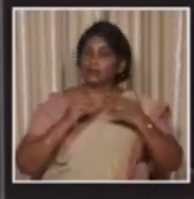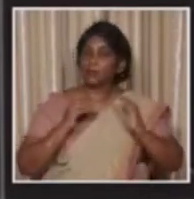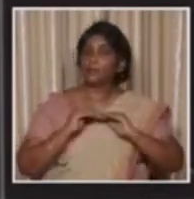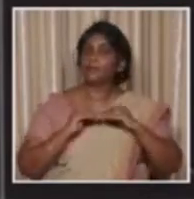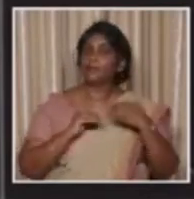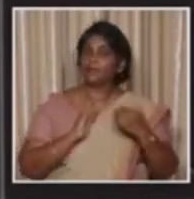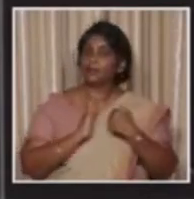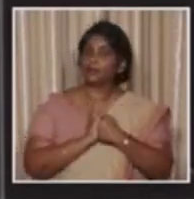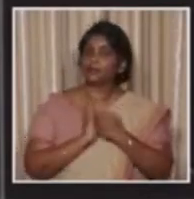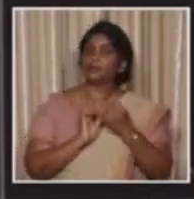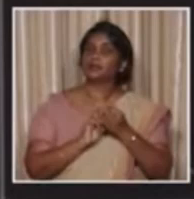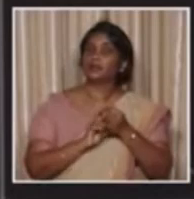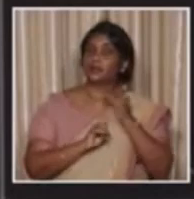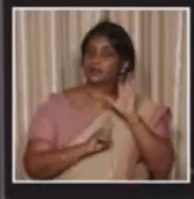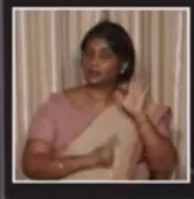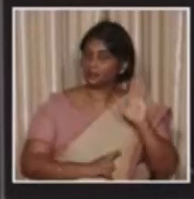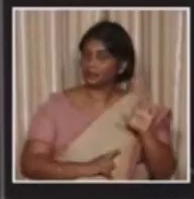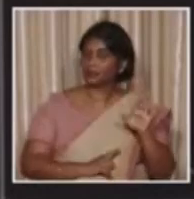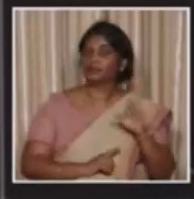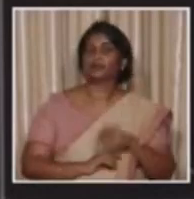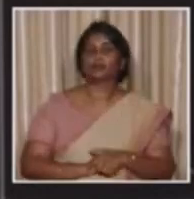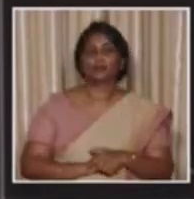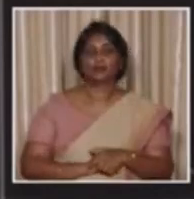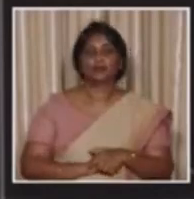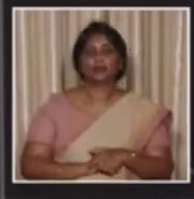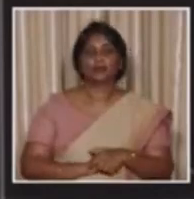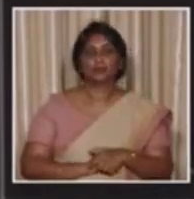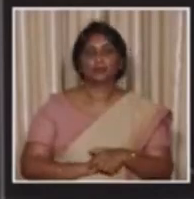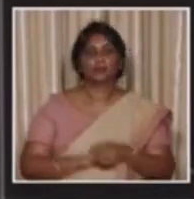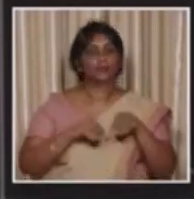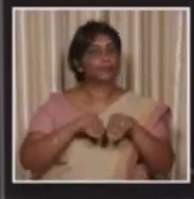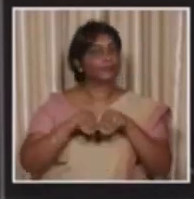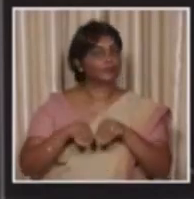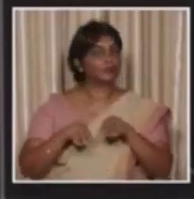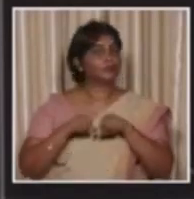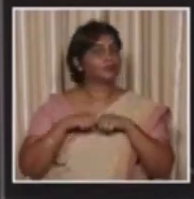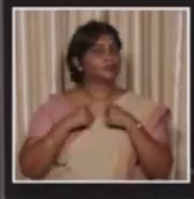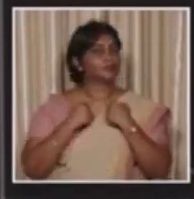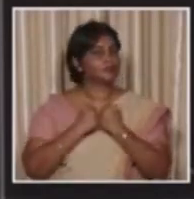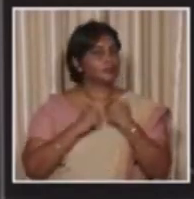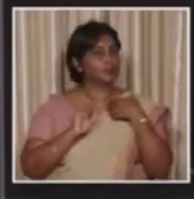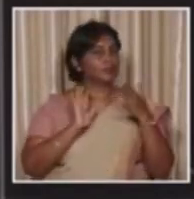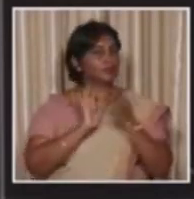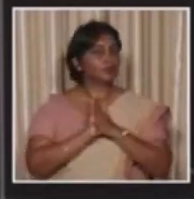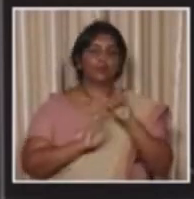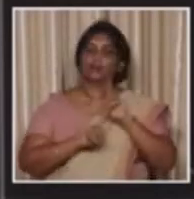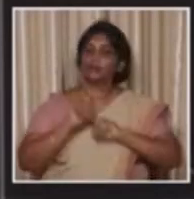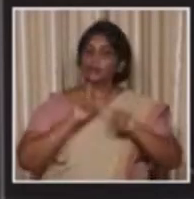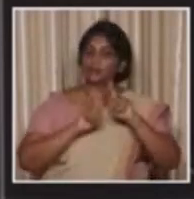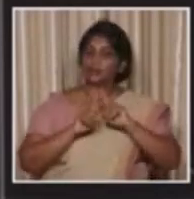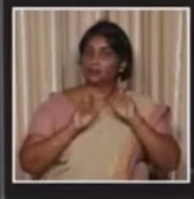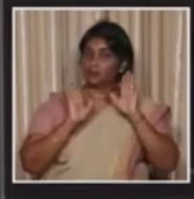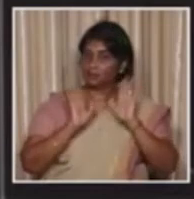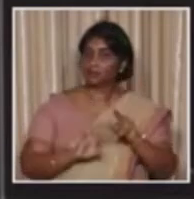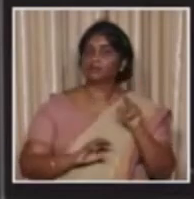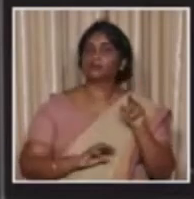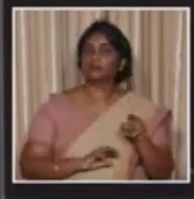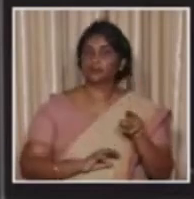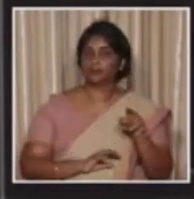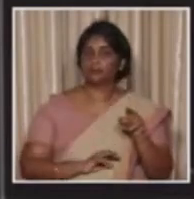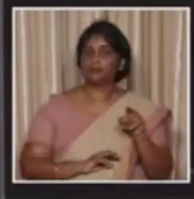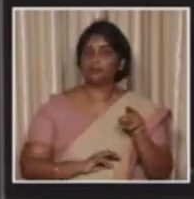ஜனாதிபதி அவர்கள் பெருந்தோட்ட கம்பெனிகளை அழைத்து அங்கு அவர் பரிந்துரை செய்திருக்கின்றார். 1,700 ரூபாய்